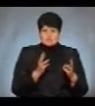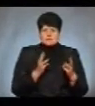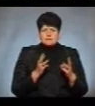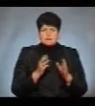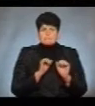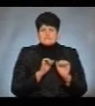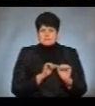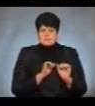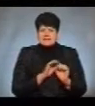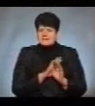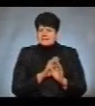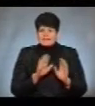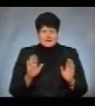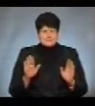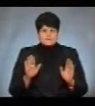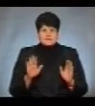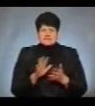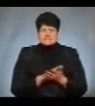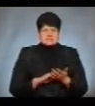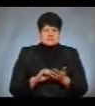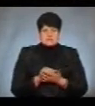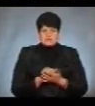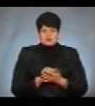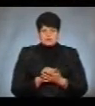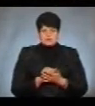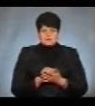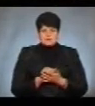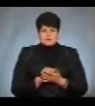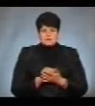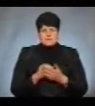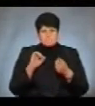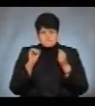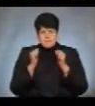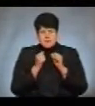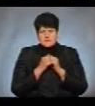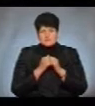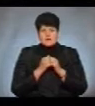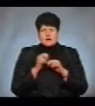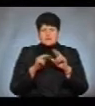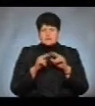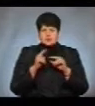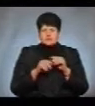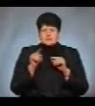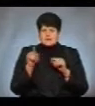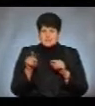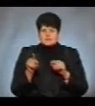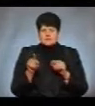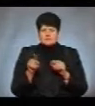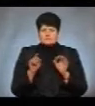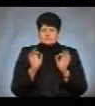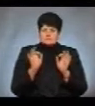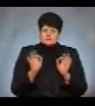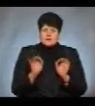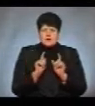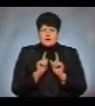протипожежної безпеки не знищували саме пам'ятки архітектури, їхню автентичність і окремі